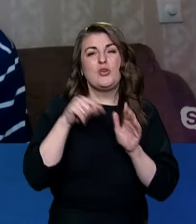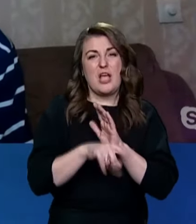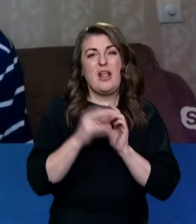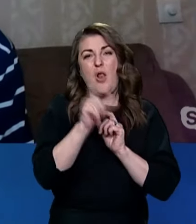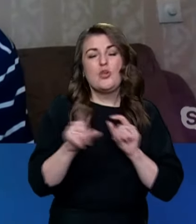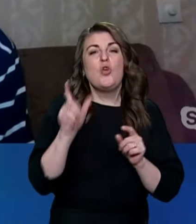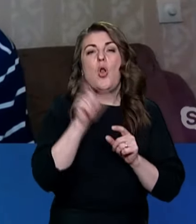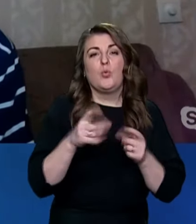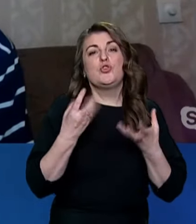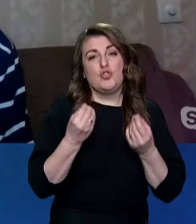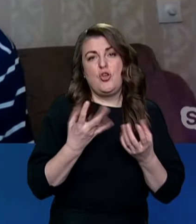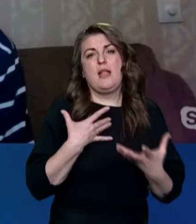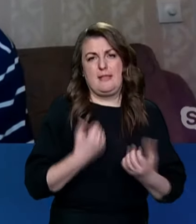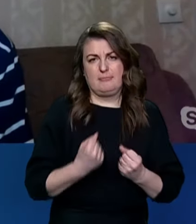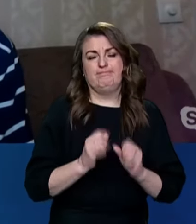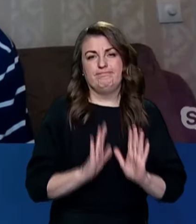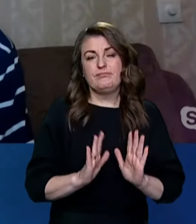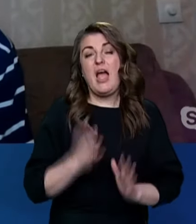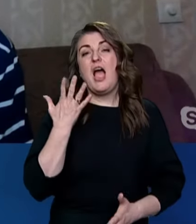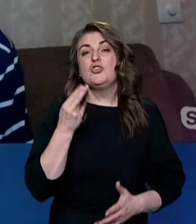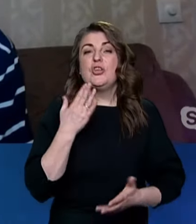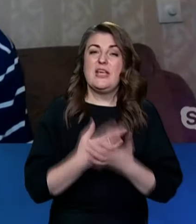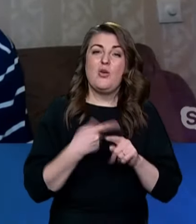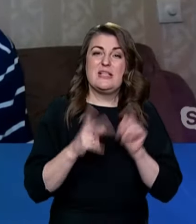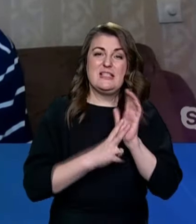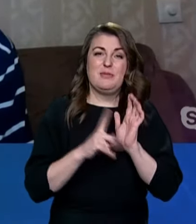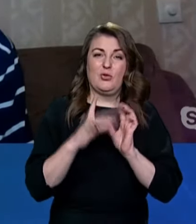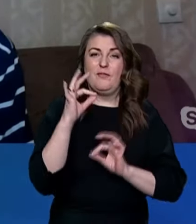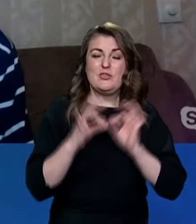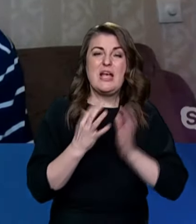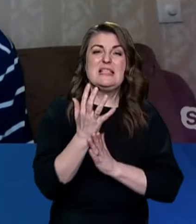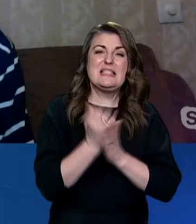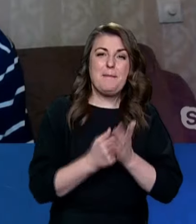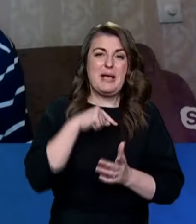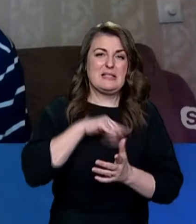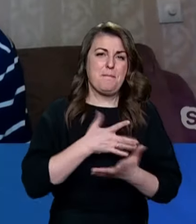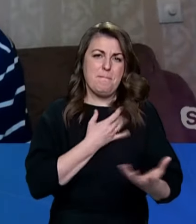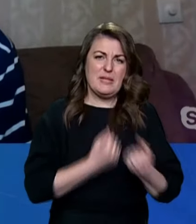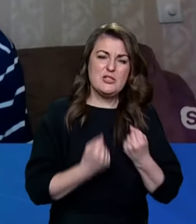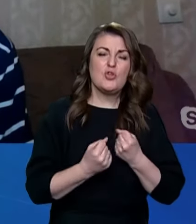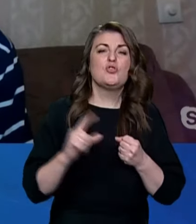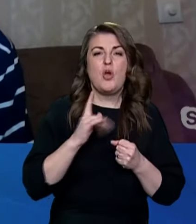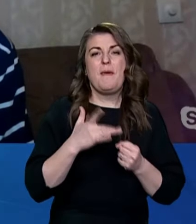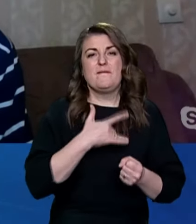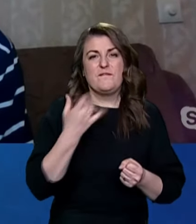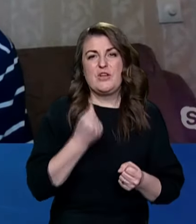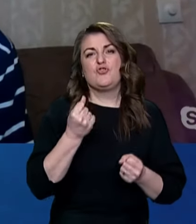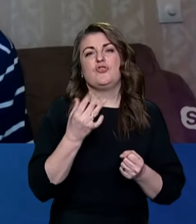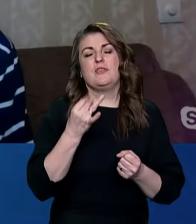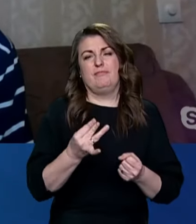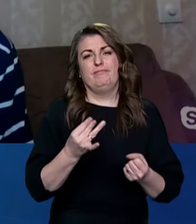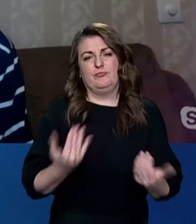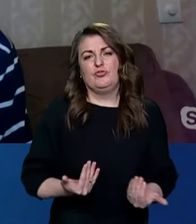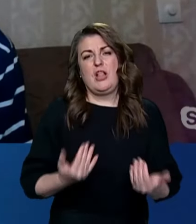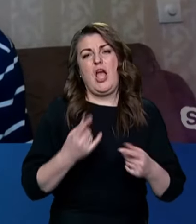означає для людей, що люди ще тримаються. Чи є оці 71% запасом міцності для того, щоб вижила і родина,